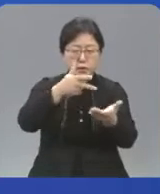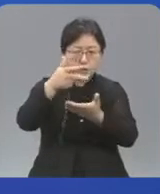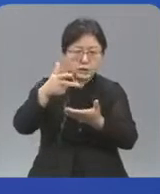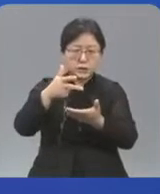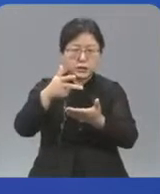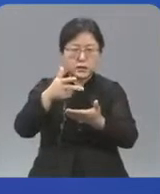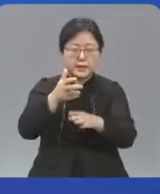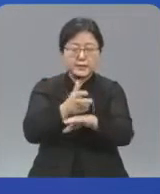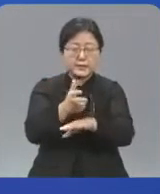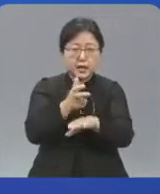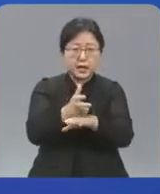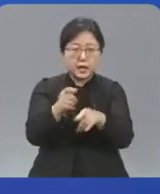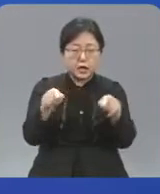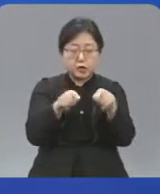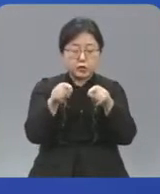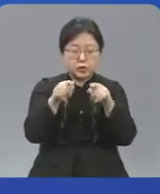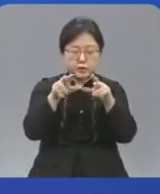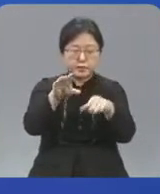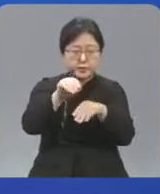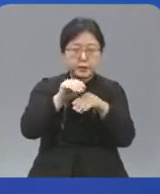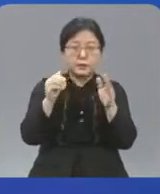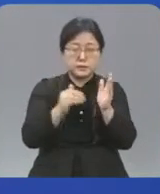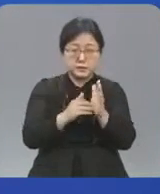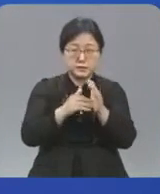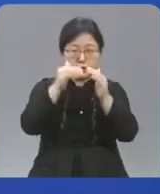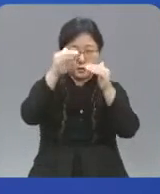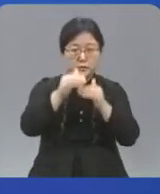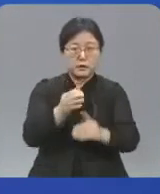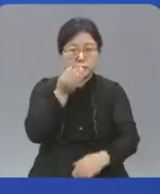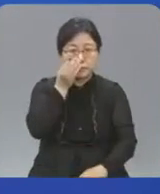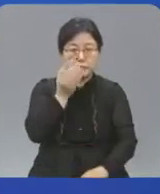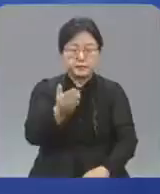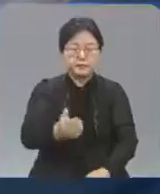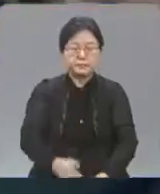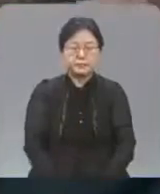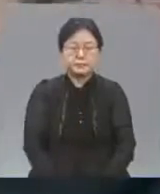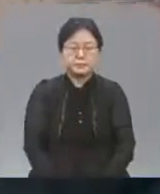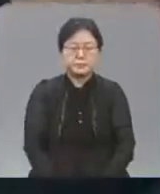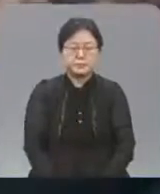CCTV와 블랙박스에 고스란히 담겼습니다. 김정대 기자입니다.